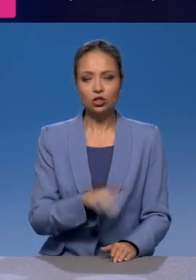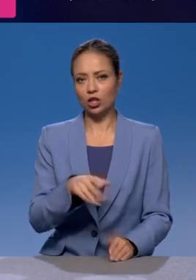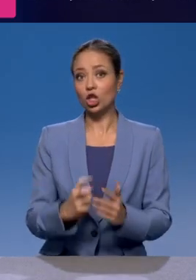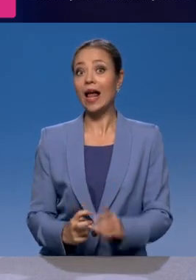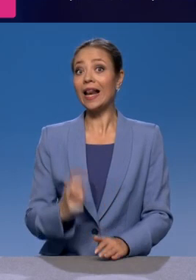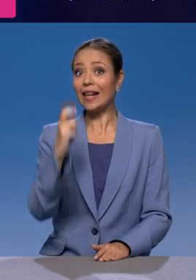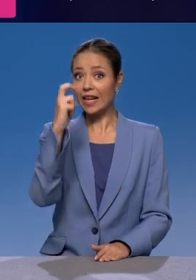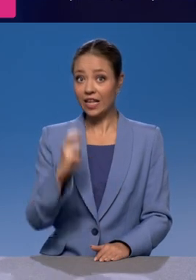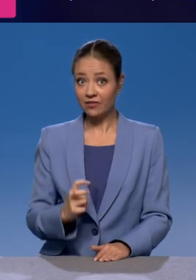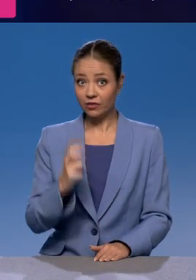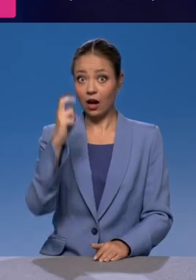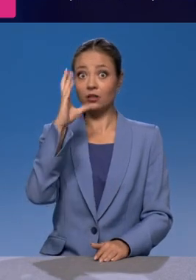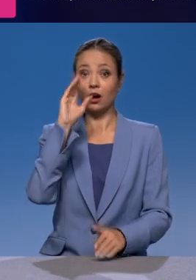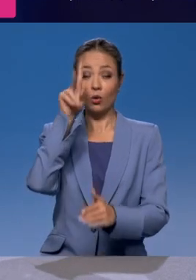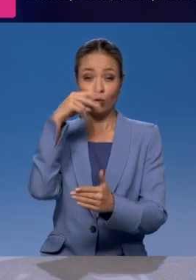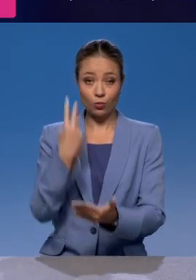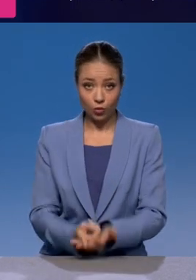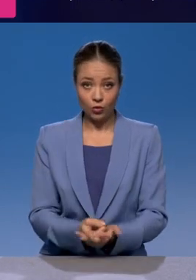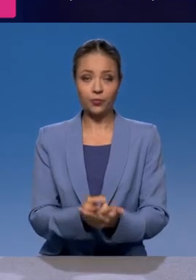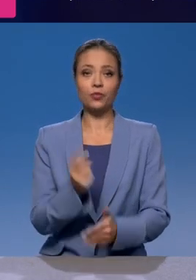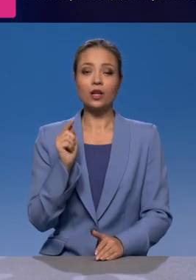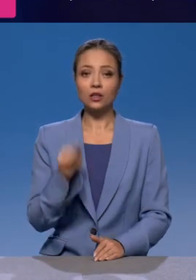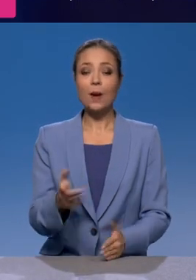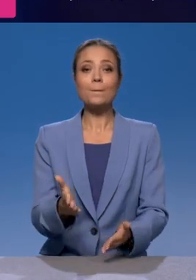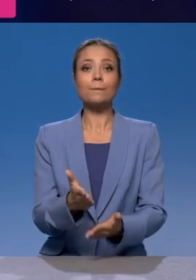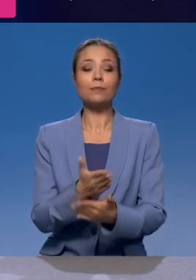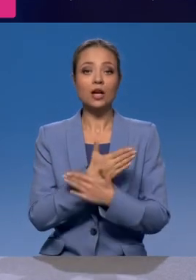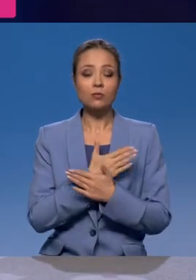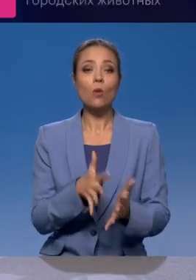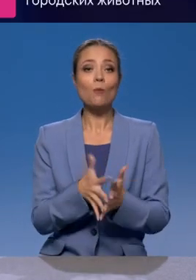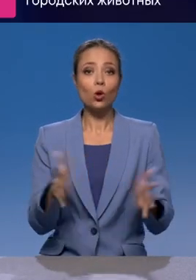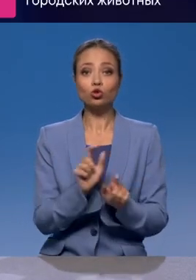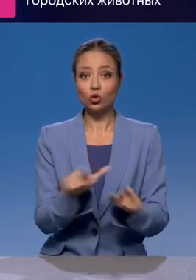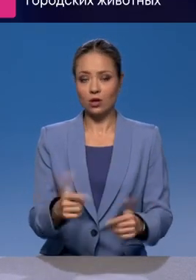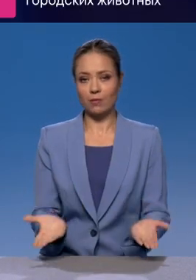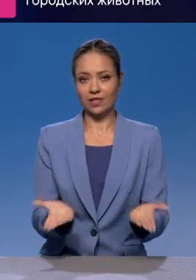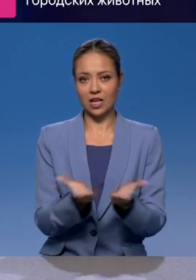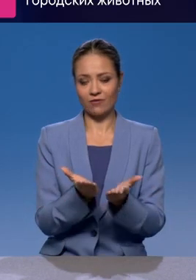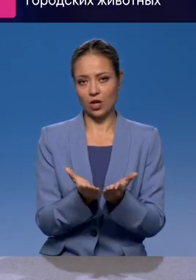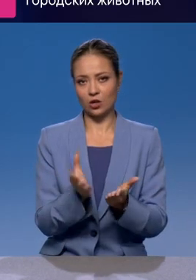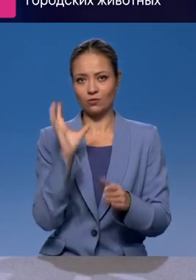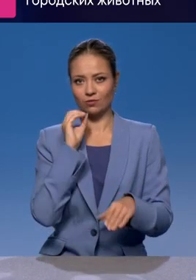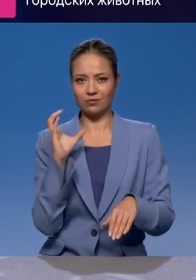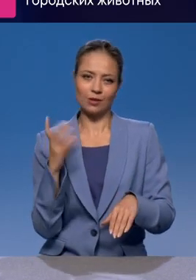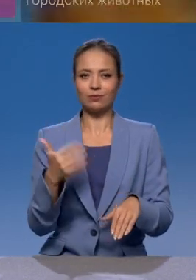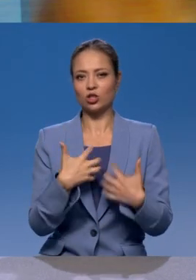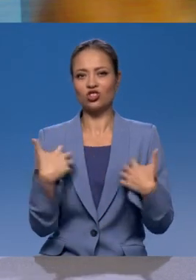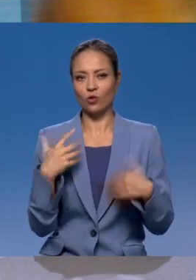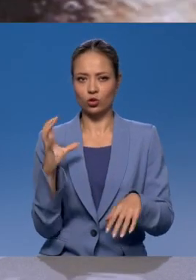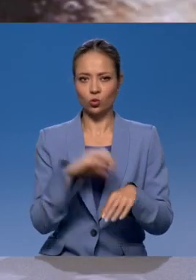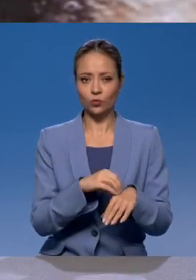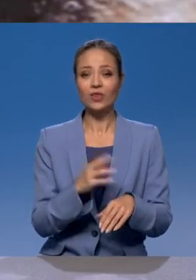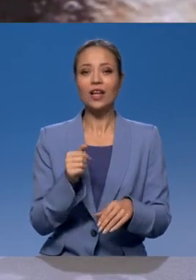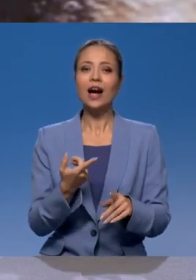от падения людей в лифтах погибает больше людей, чем от укусов животных. Поэтому это проблема. Она есть,